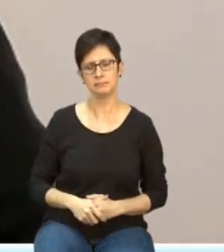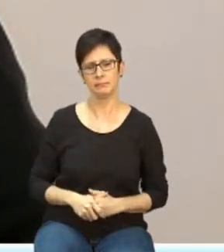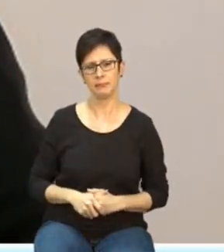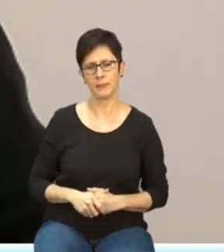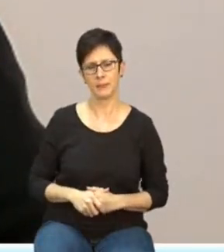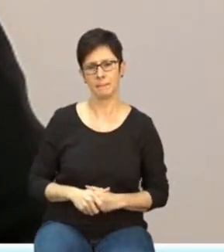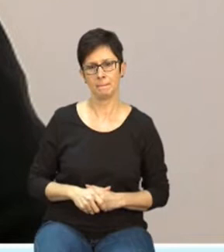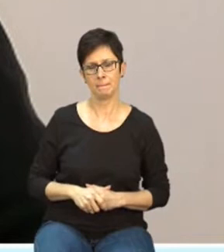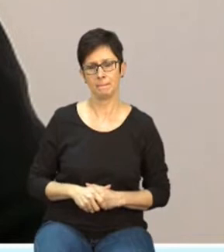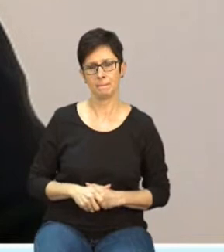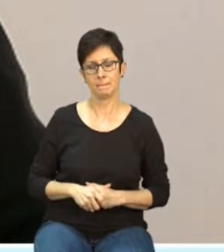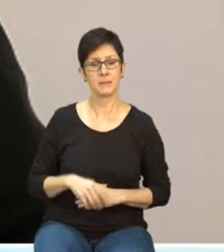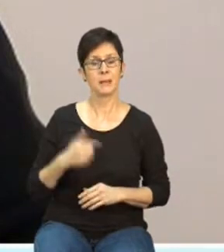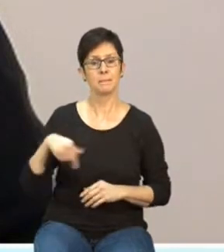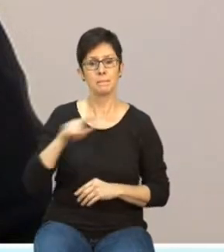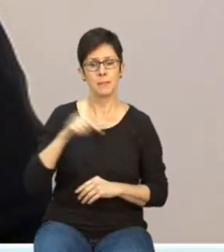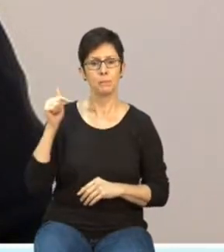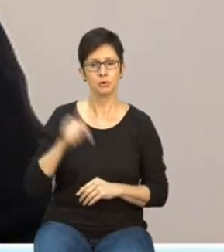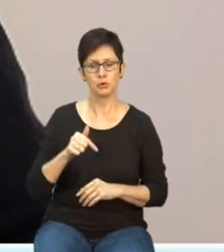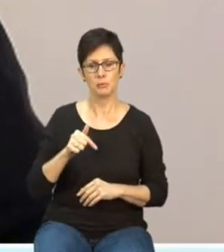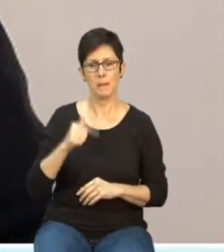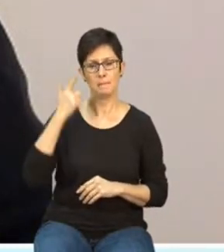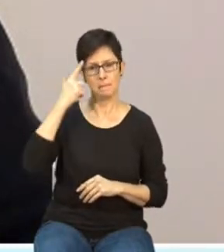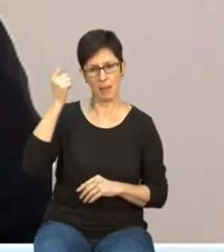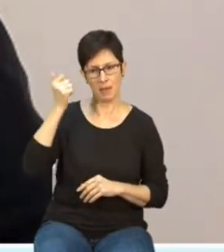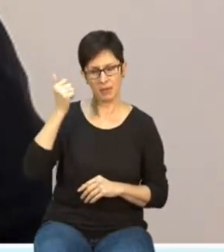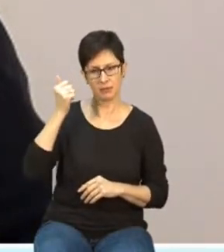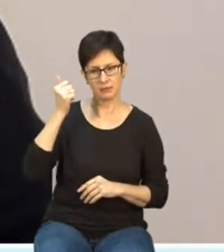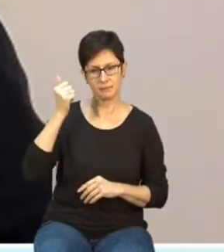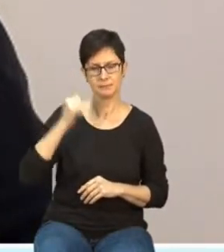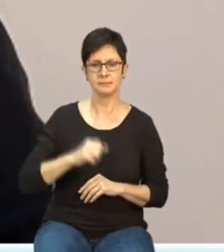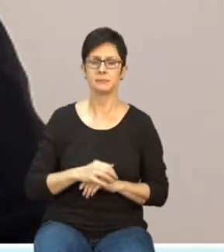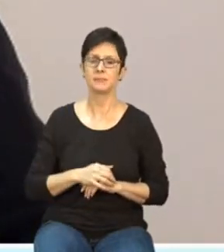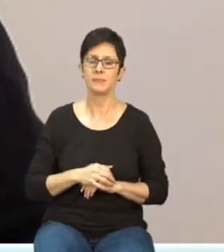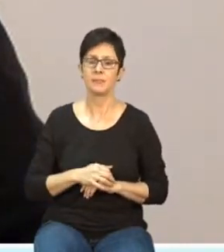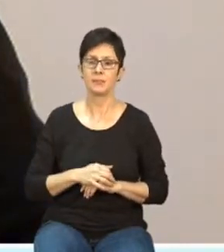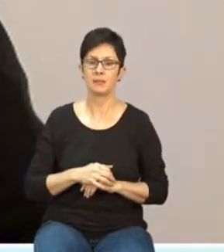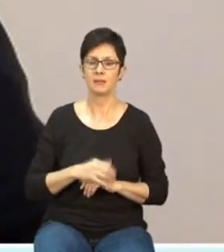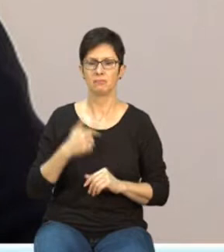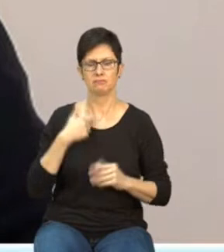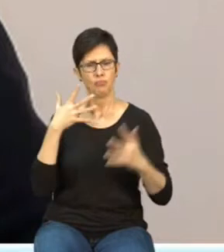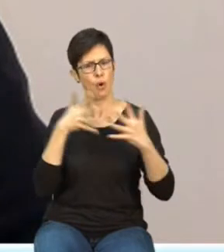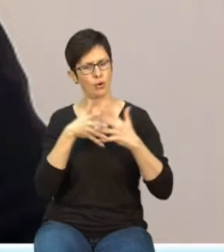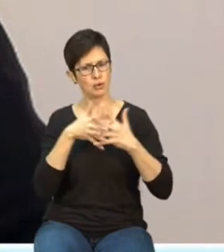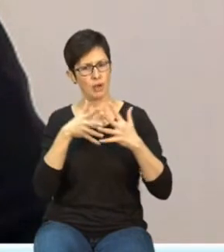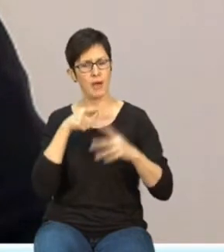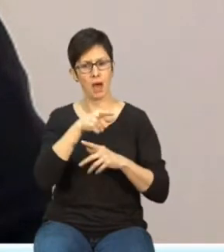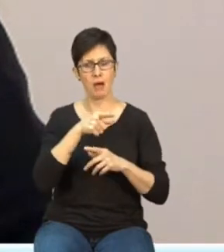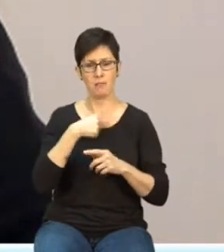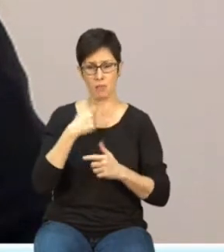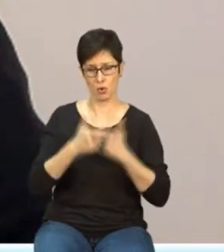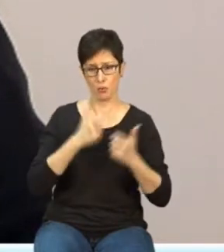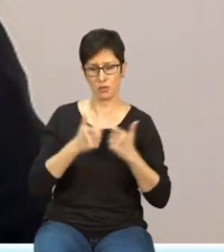z i musimy pamiętać o tym że w takich ocenach które są przeprowadzane